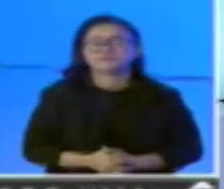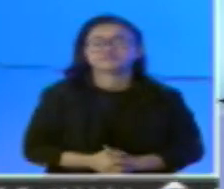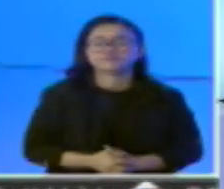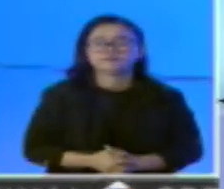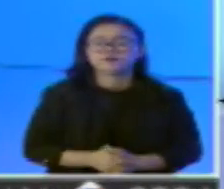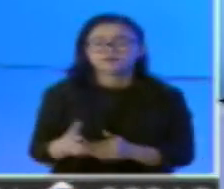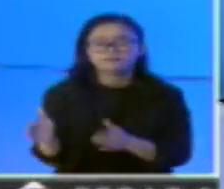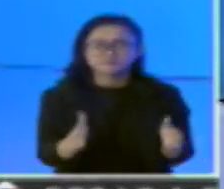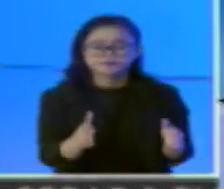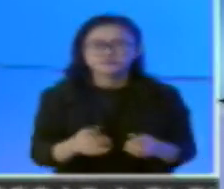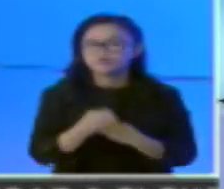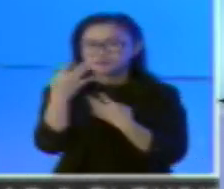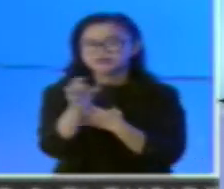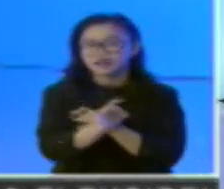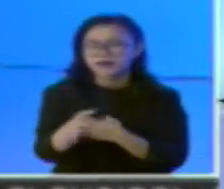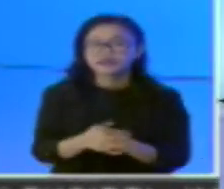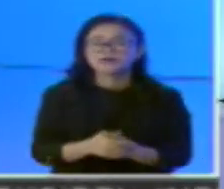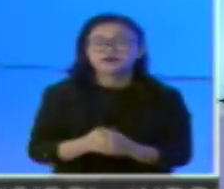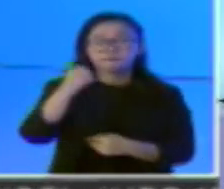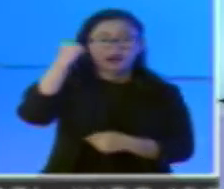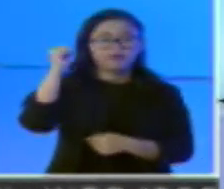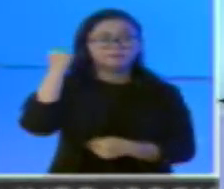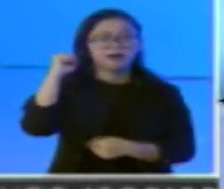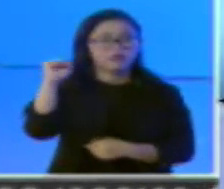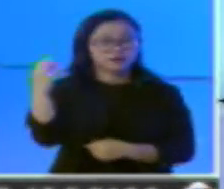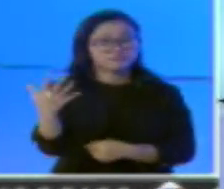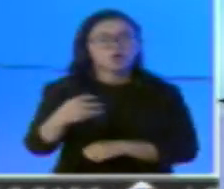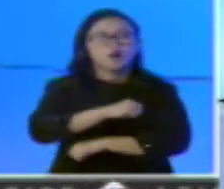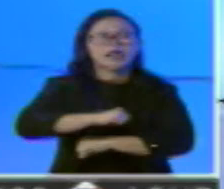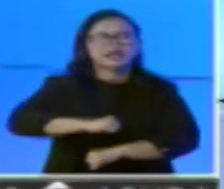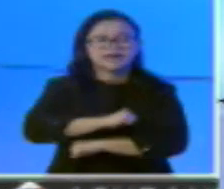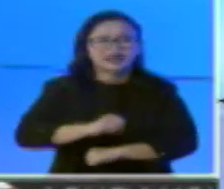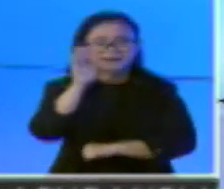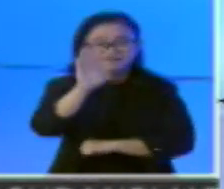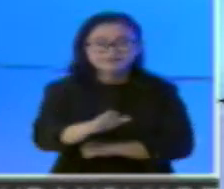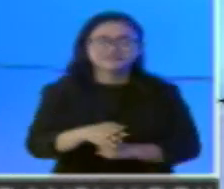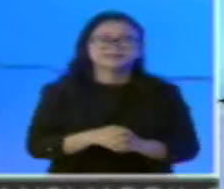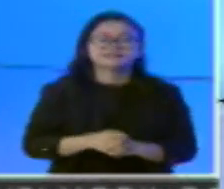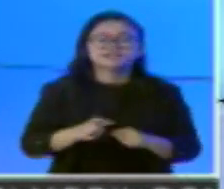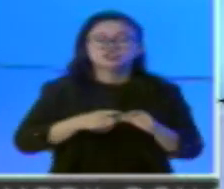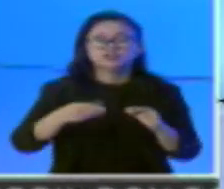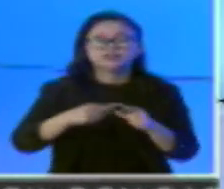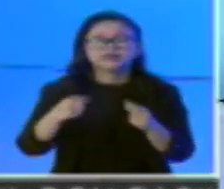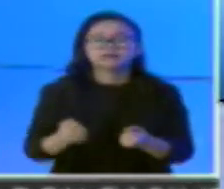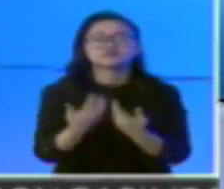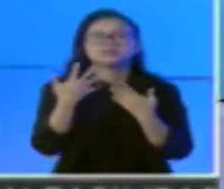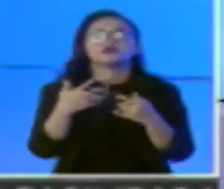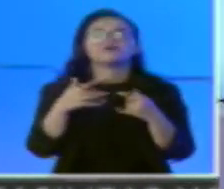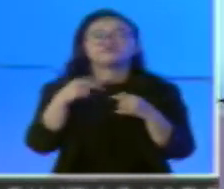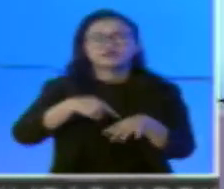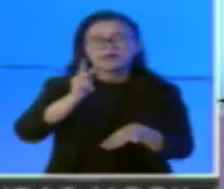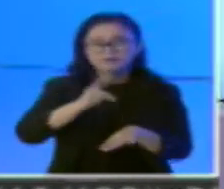Kita ke informasi selanjutnya, pemirsa, para pahlawan olahraga yang mengharumkan nama bangsa di ajang SEA Games Filipina dipastikan akan diguyur